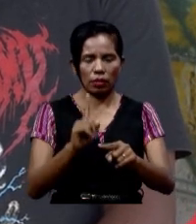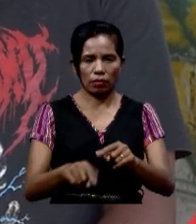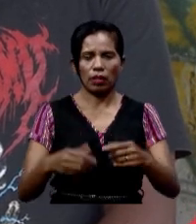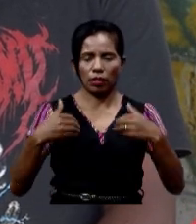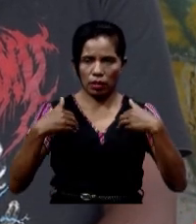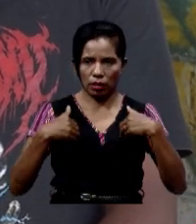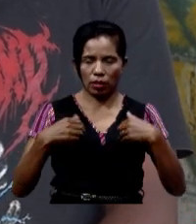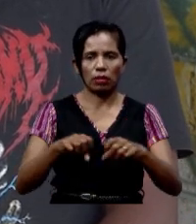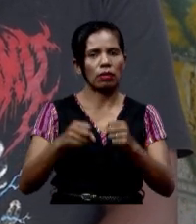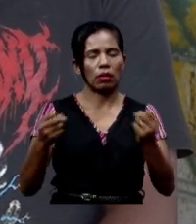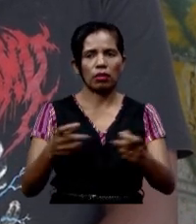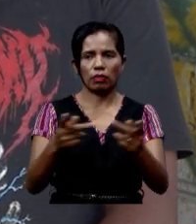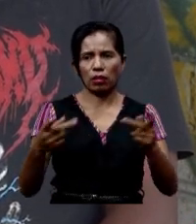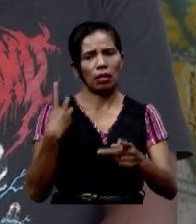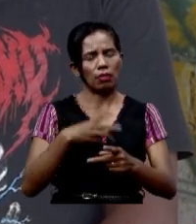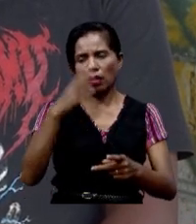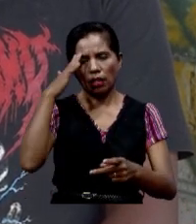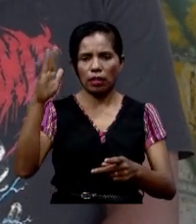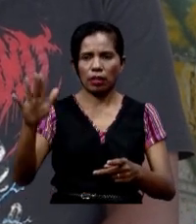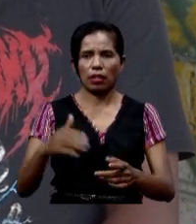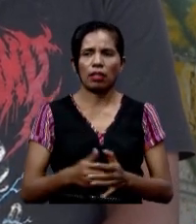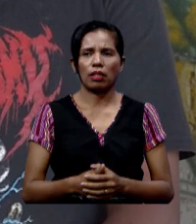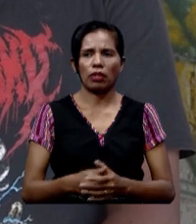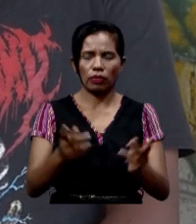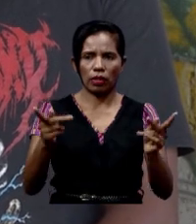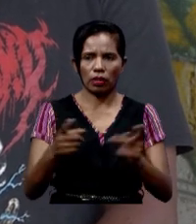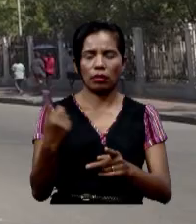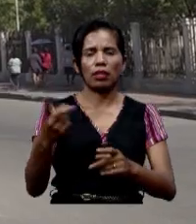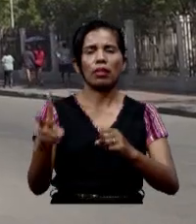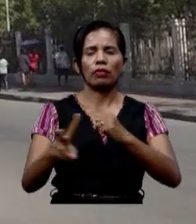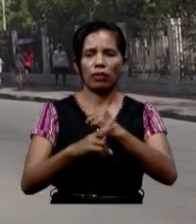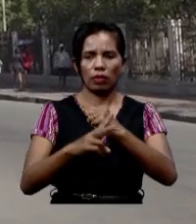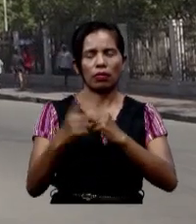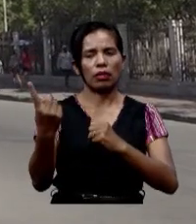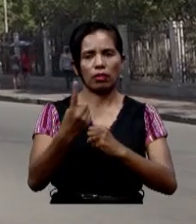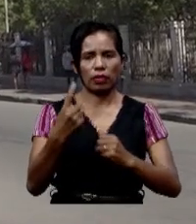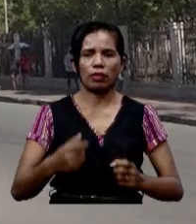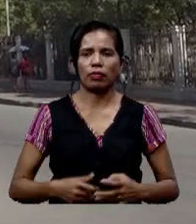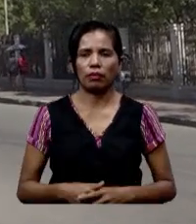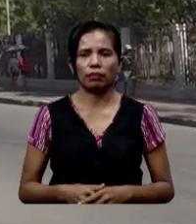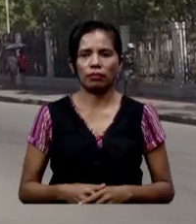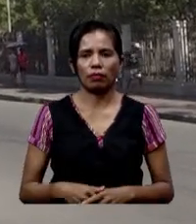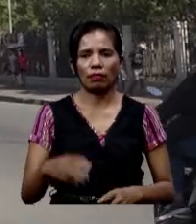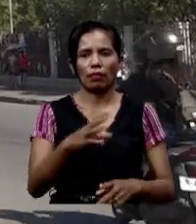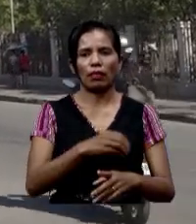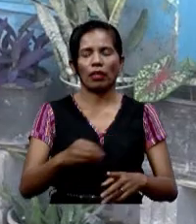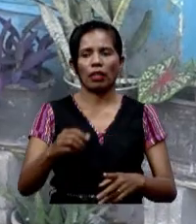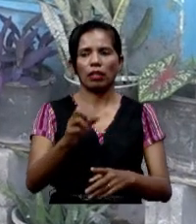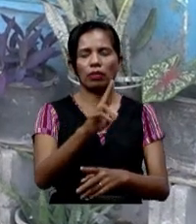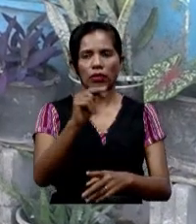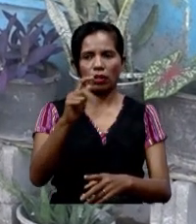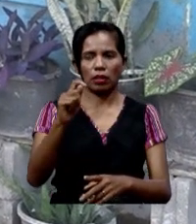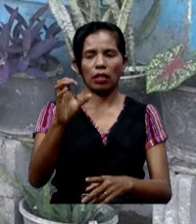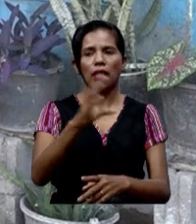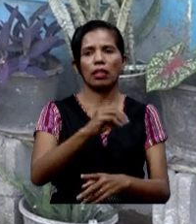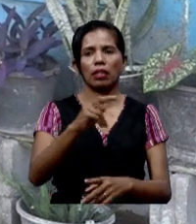tang stragu sia fatin am la tene tam sera ia fatin dane sai vitima helet Ale indene iniciador da Unidade Nacional